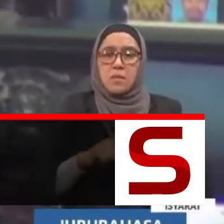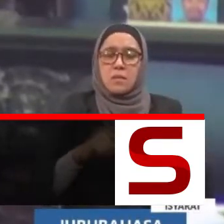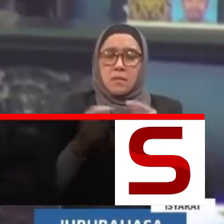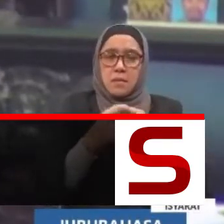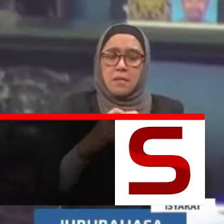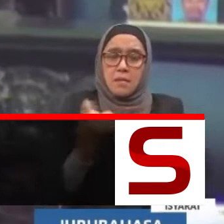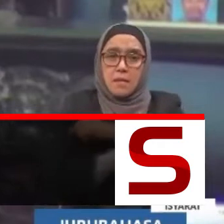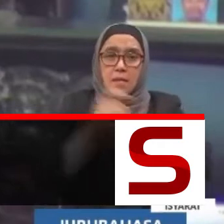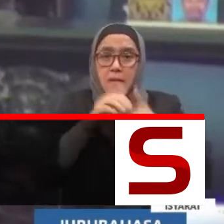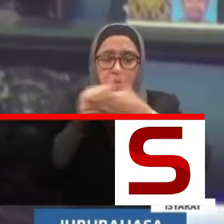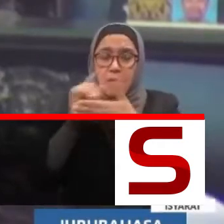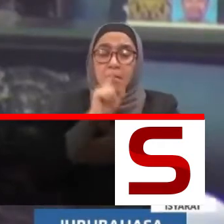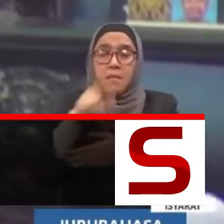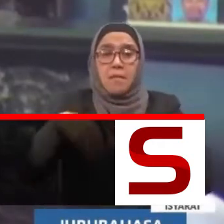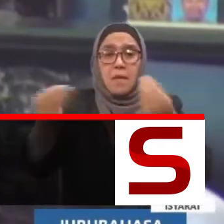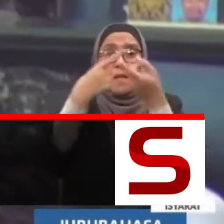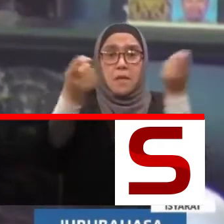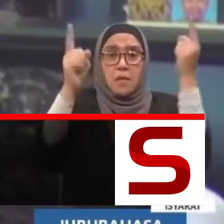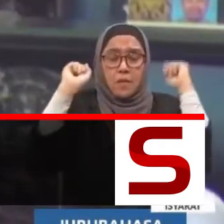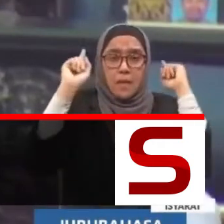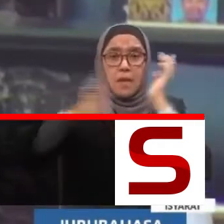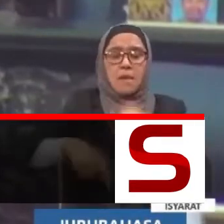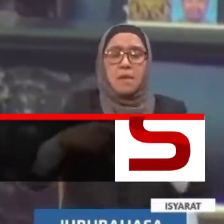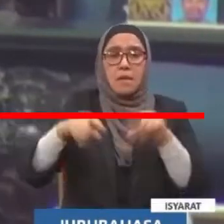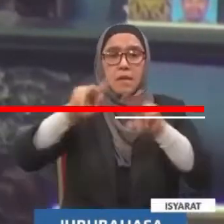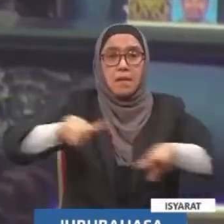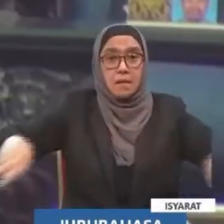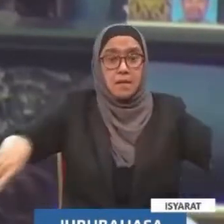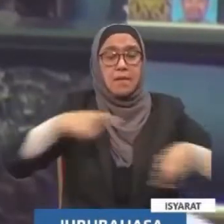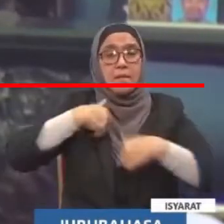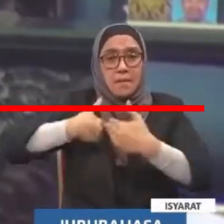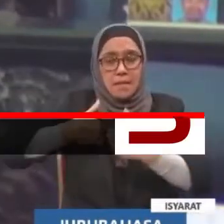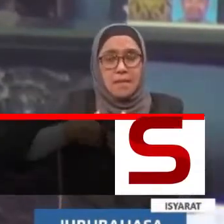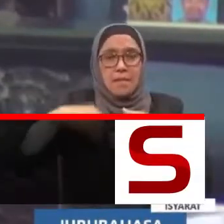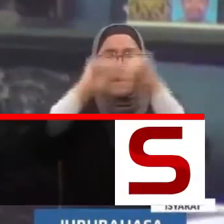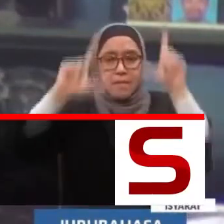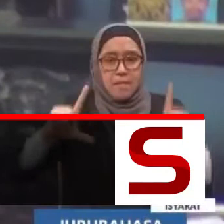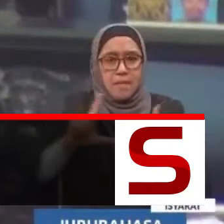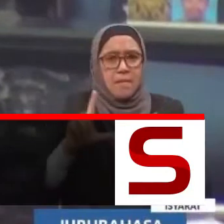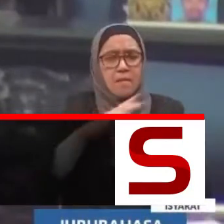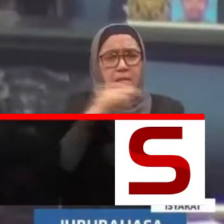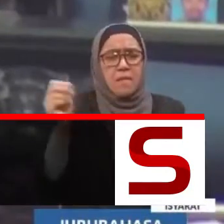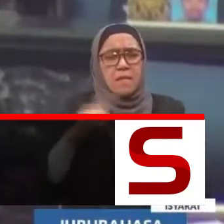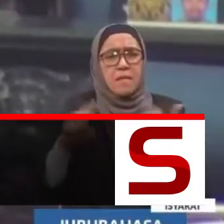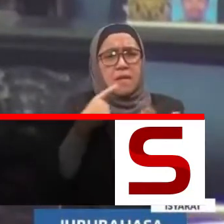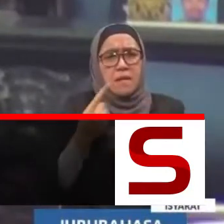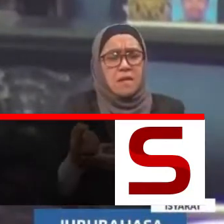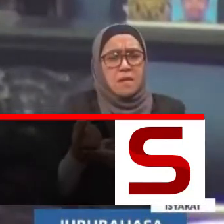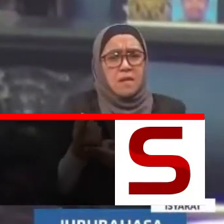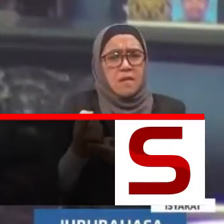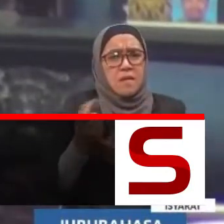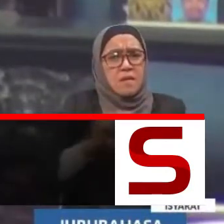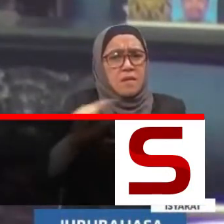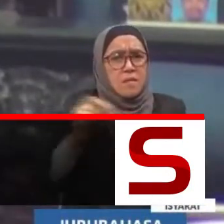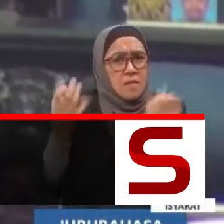diploma pendidikan awal kanak-kanak. Dan satu lagi, berapa gaji mereka yang bawa menteri? Adakah yang bawa menteri bercadang untuk memperbaiki sistem